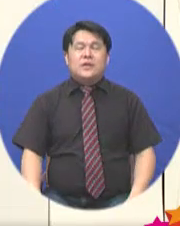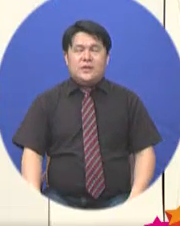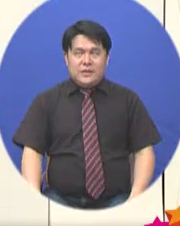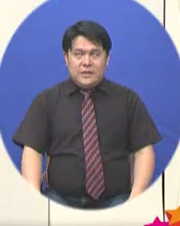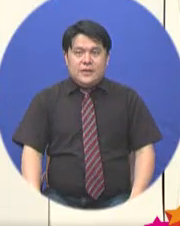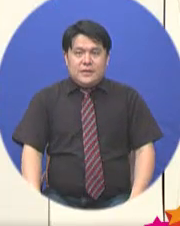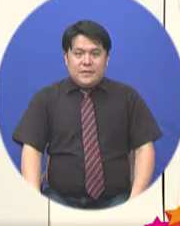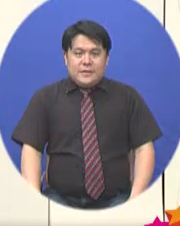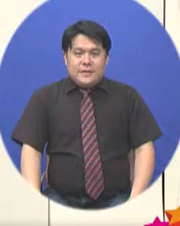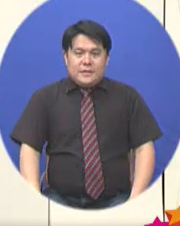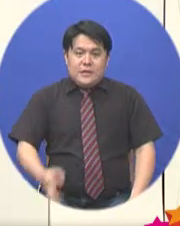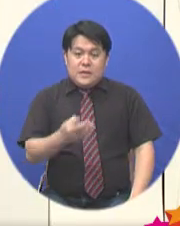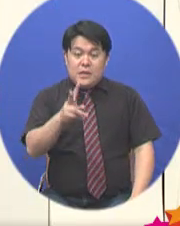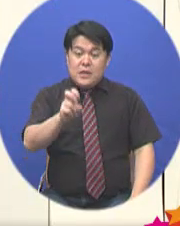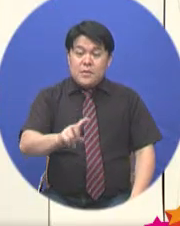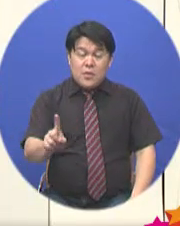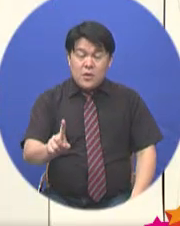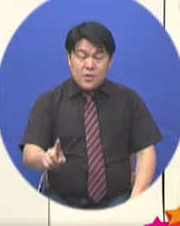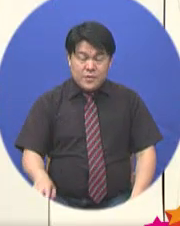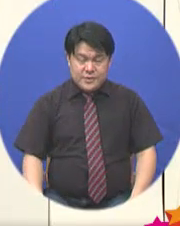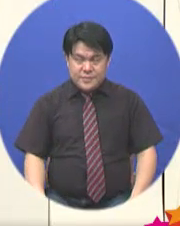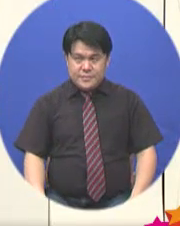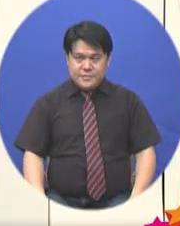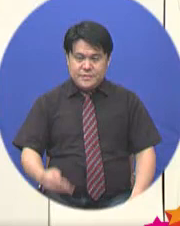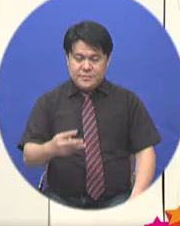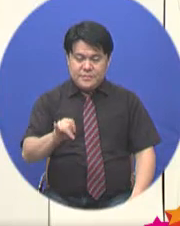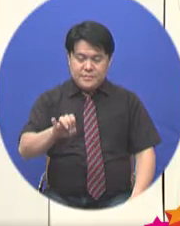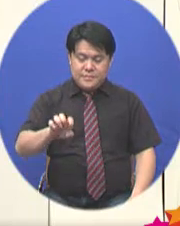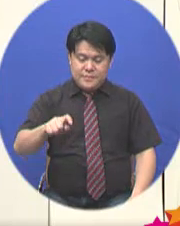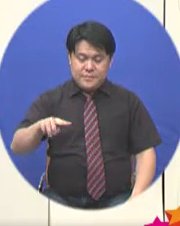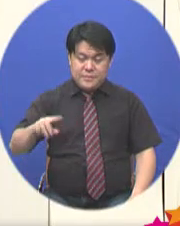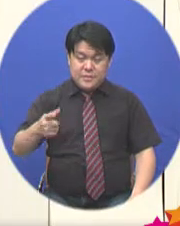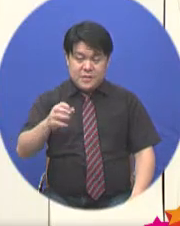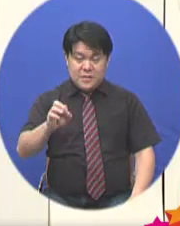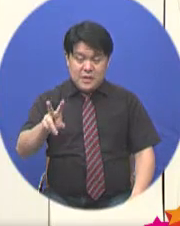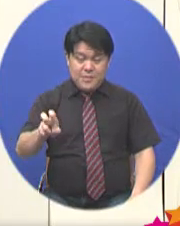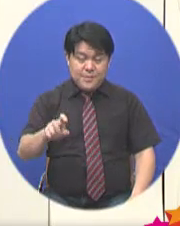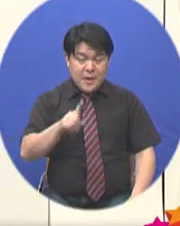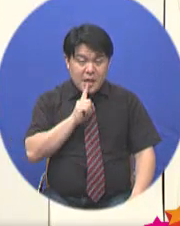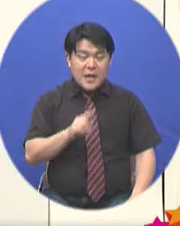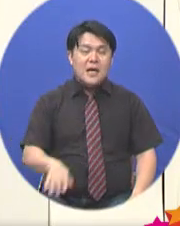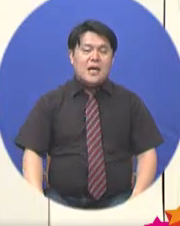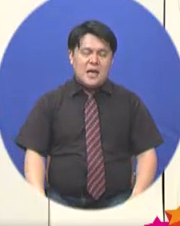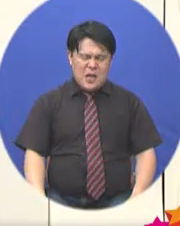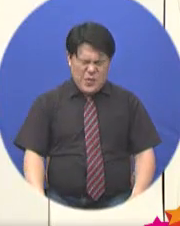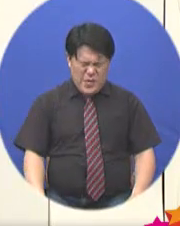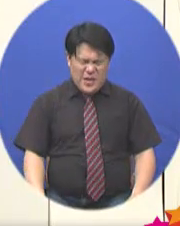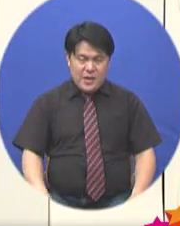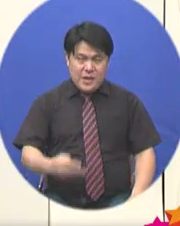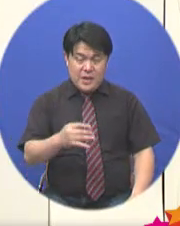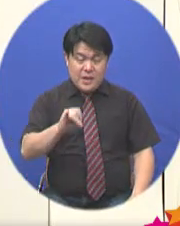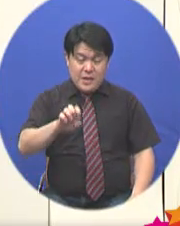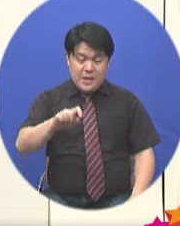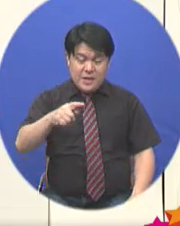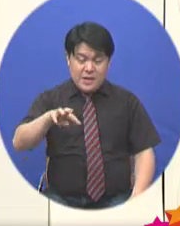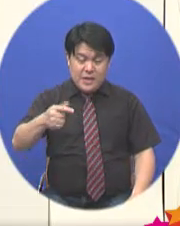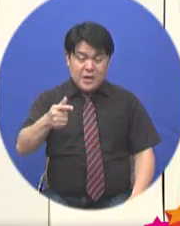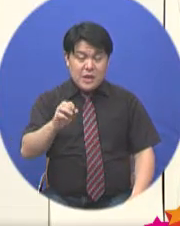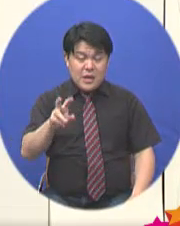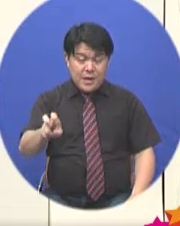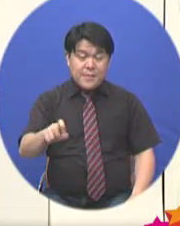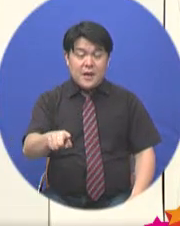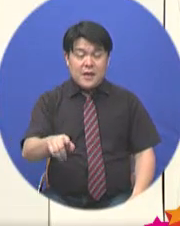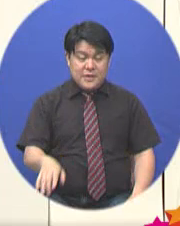웬일입니까? 어떤 암인지 여쭤봐도 될까요? 네, 림프선 암인데. 림프암. 림프선